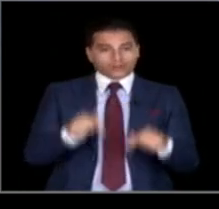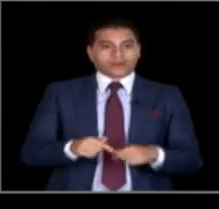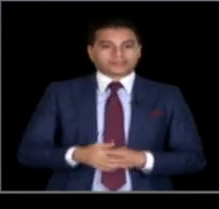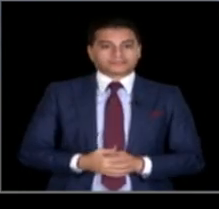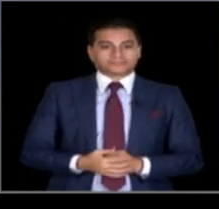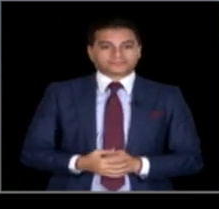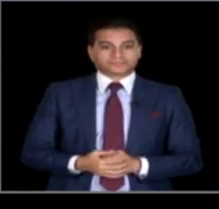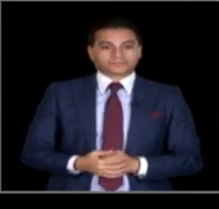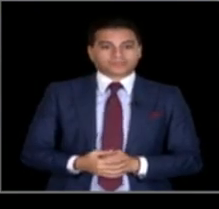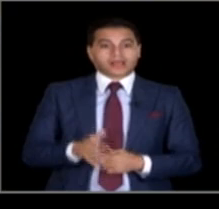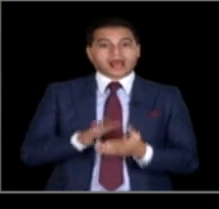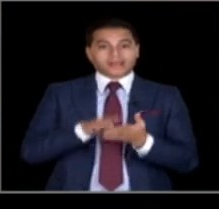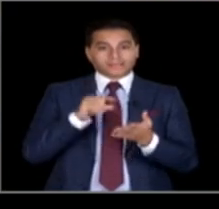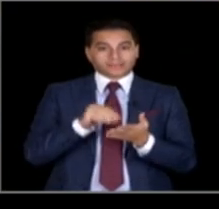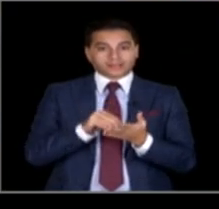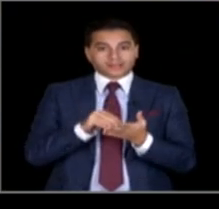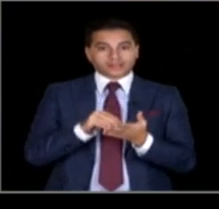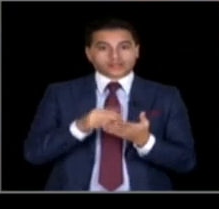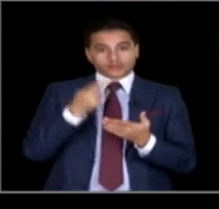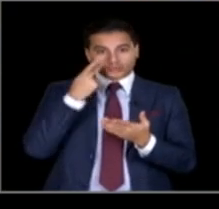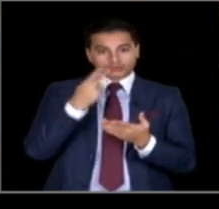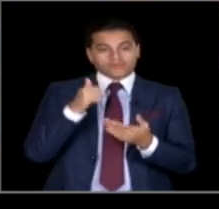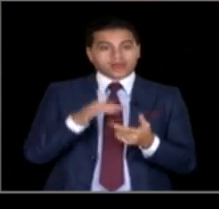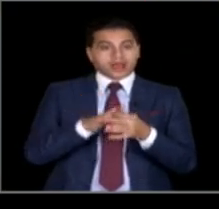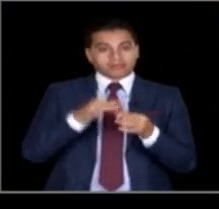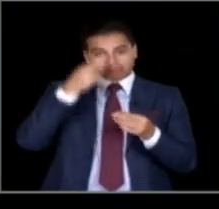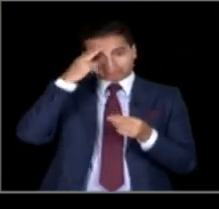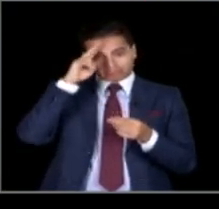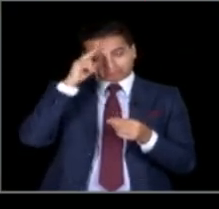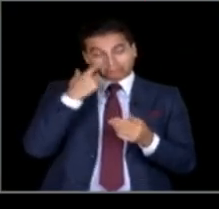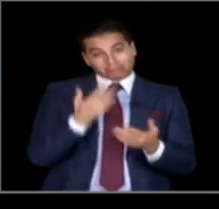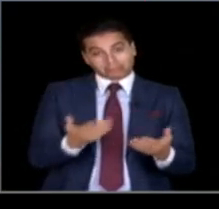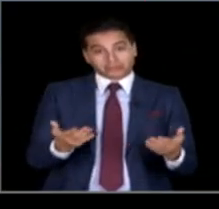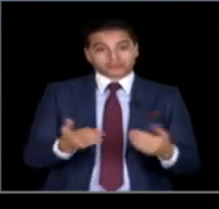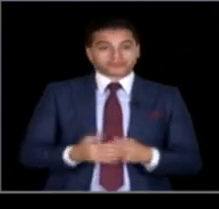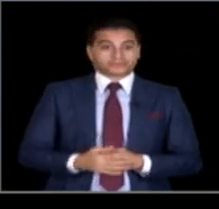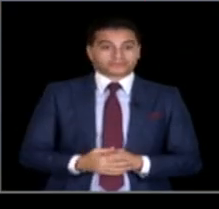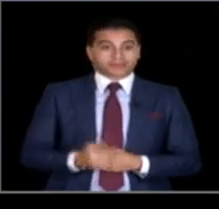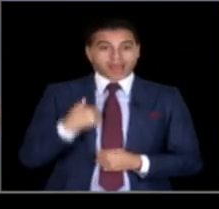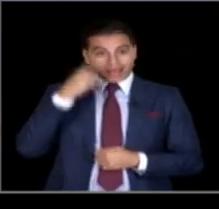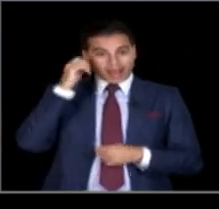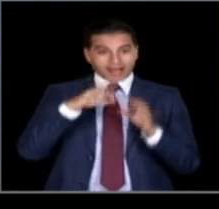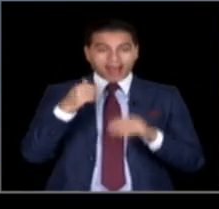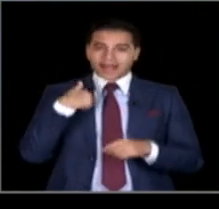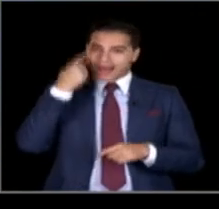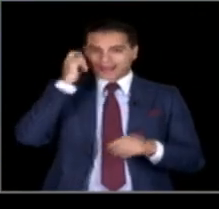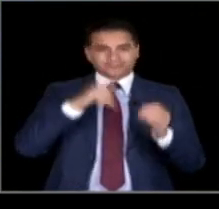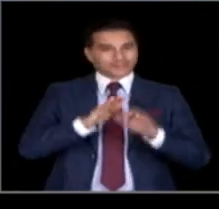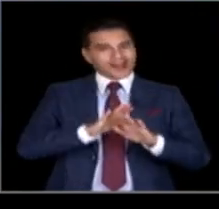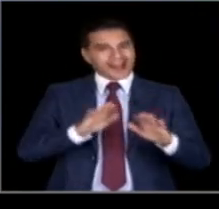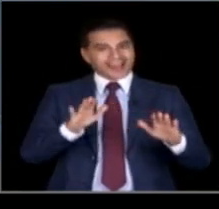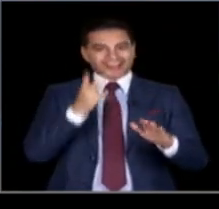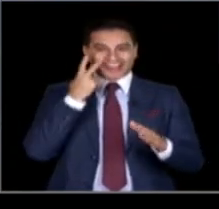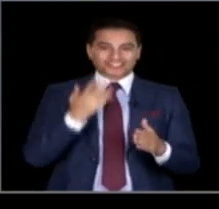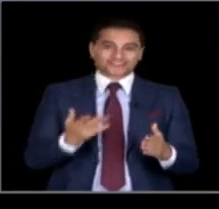دلوقتي. هنبتدي القرعة بتاعتنا ونشوف هي هتمشي ازاي. قلقان؟ أنا مش قلقان. هنشوف.